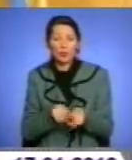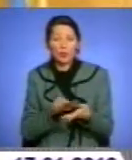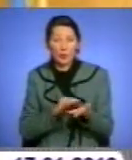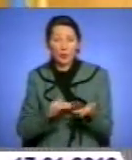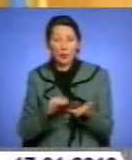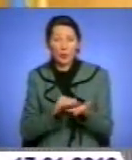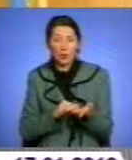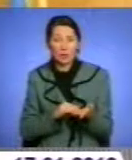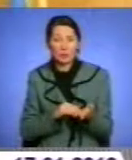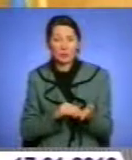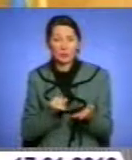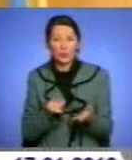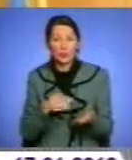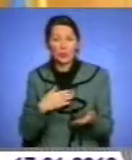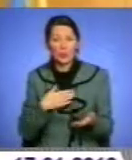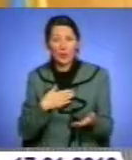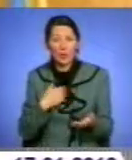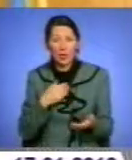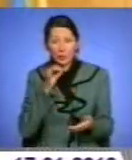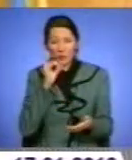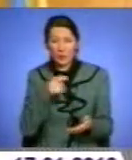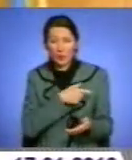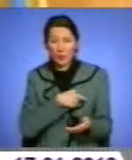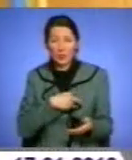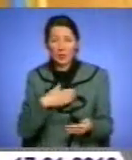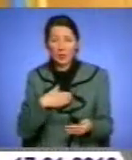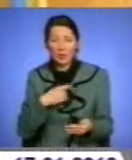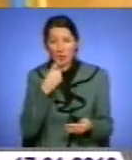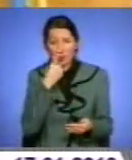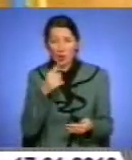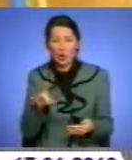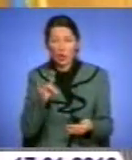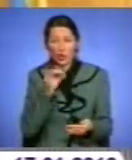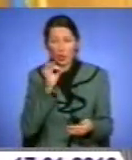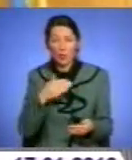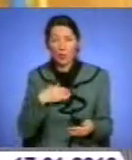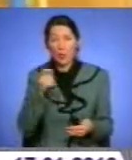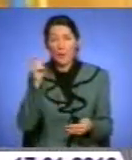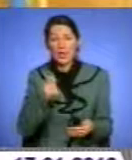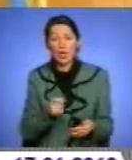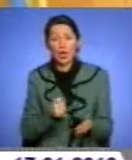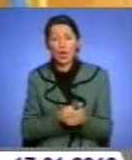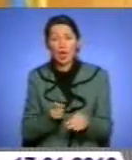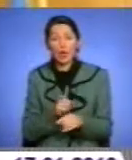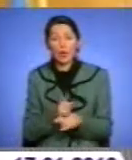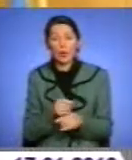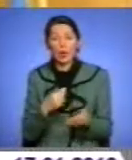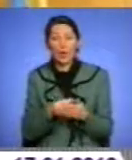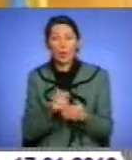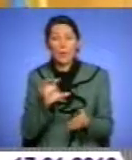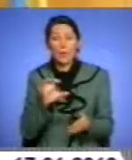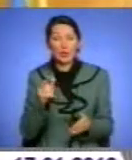тому що недавно мені каже депутат з нашого дальнього району, мені приїхати до Тернополя вартує 500 гривень. Може, я вам краще